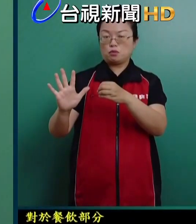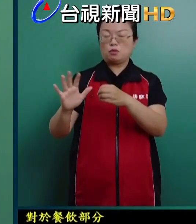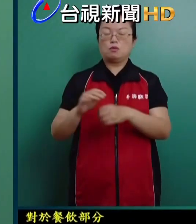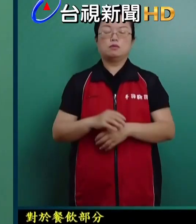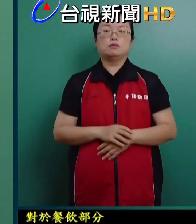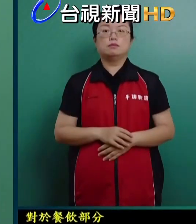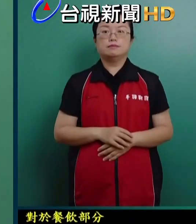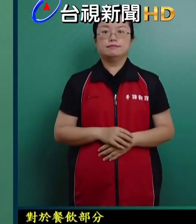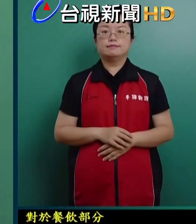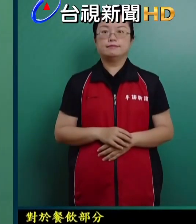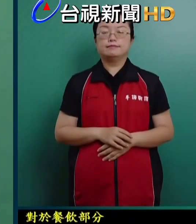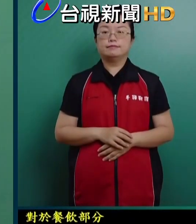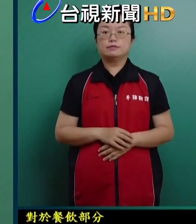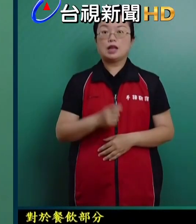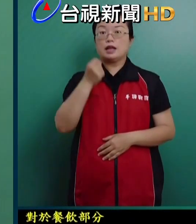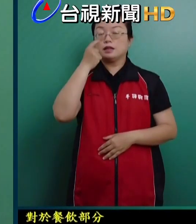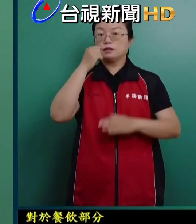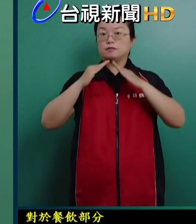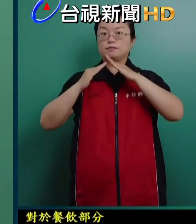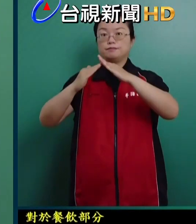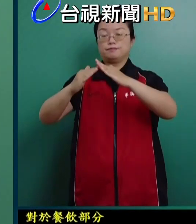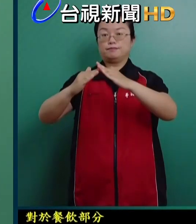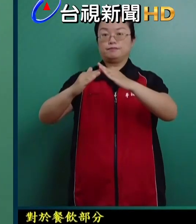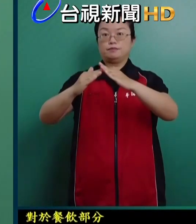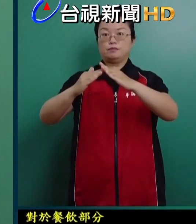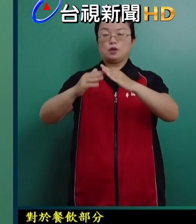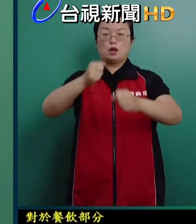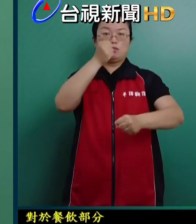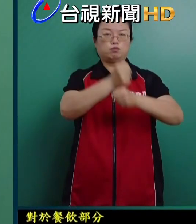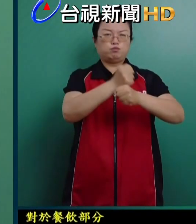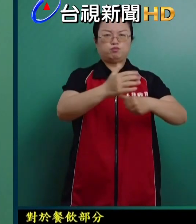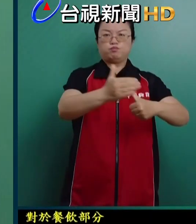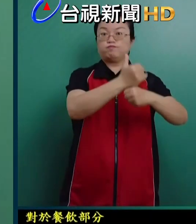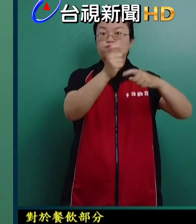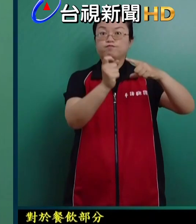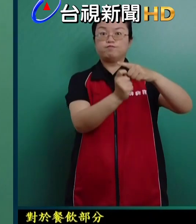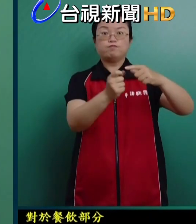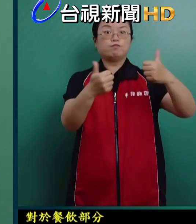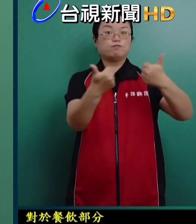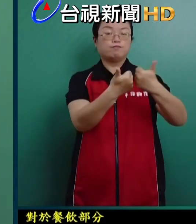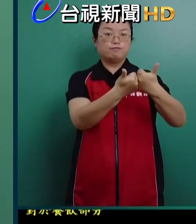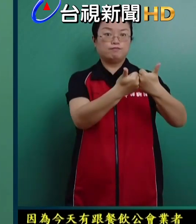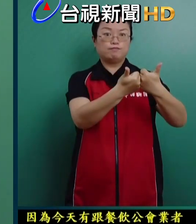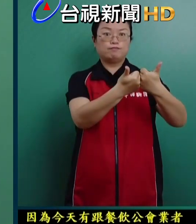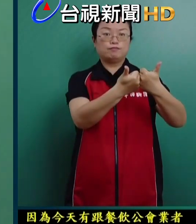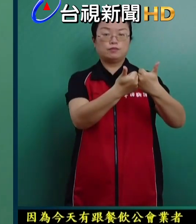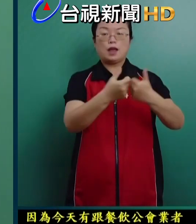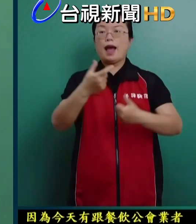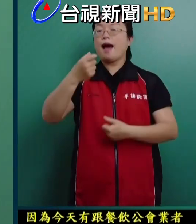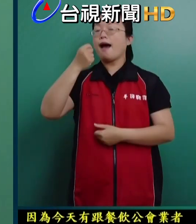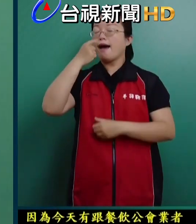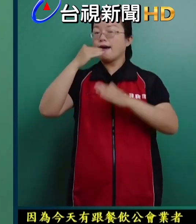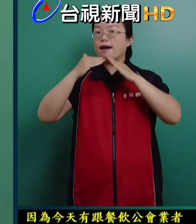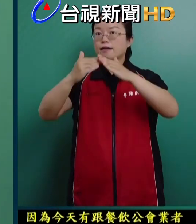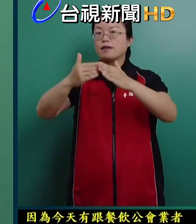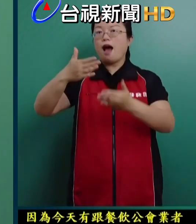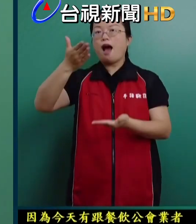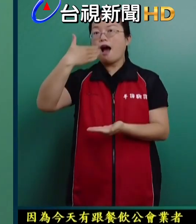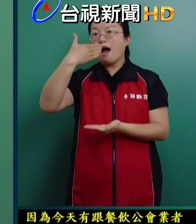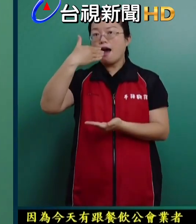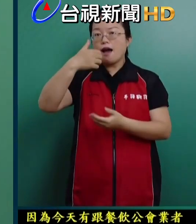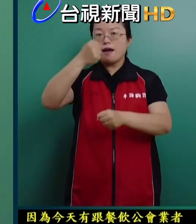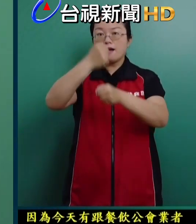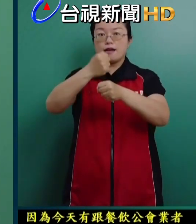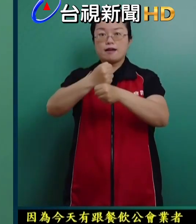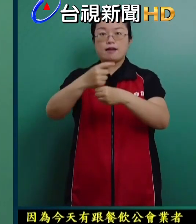总共有我们台南市职业总工会，还有台南市餐饮职业工会，